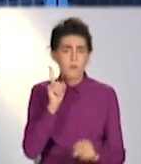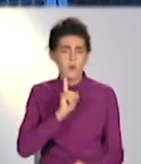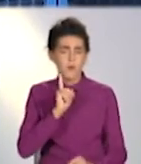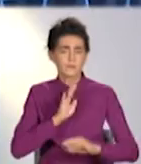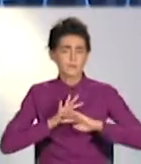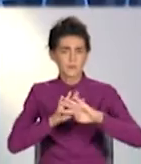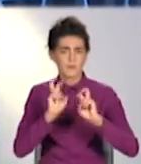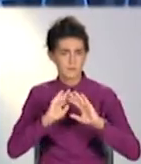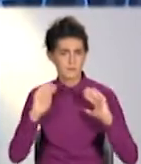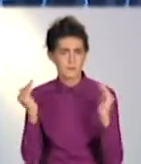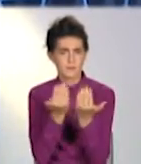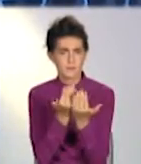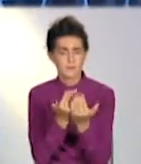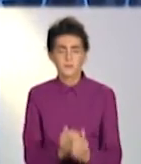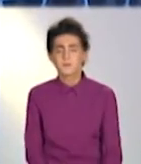у таких вольєрах.